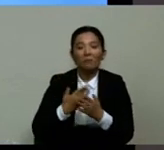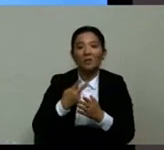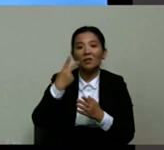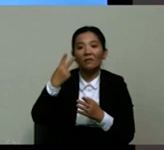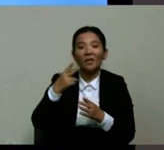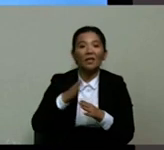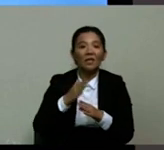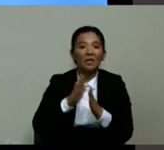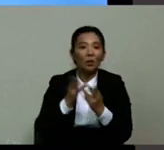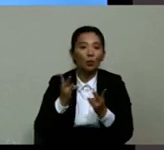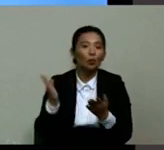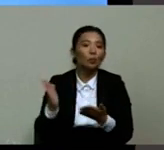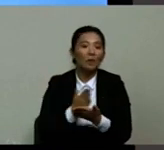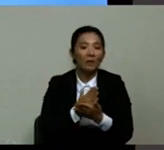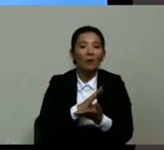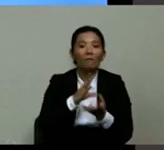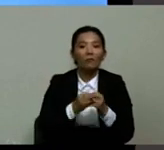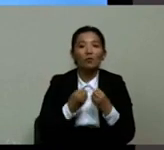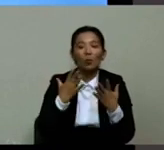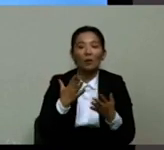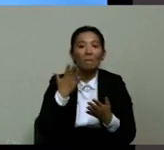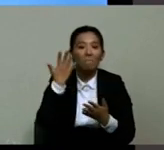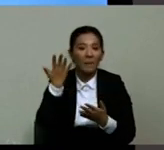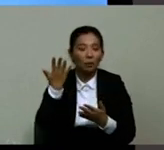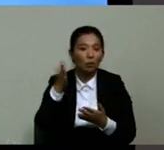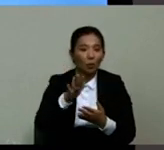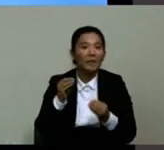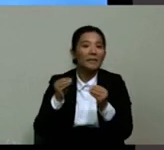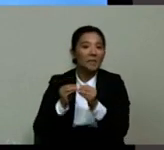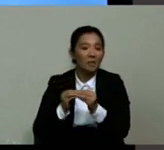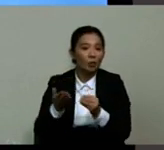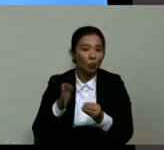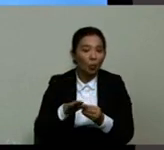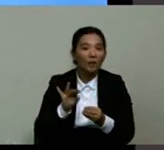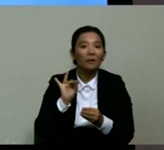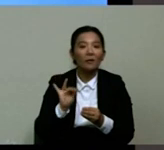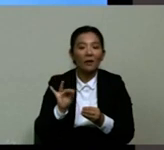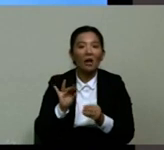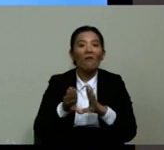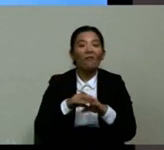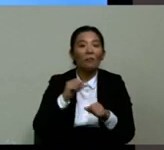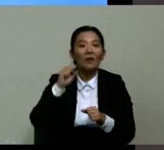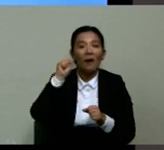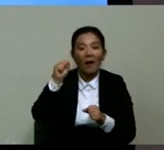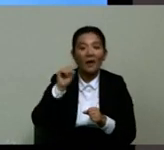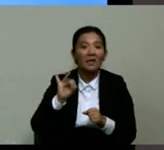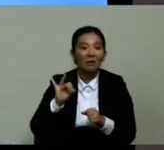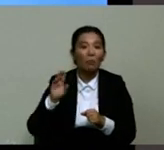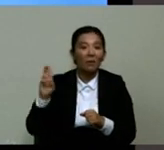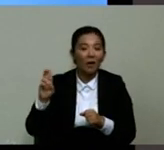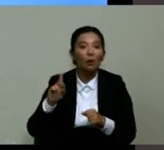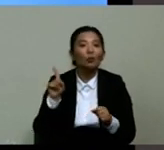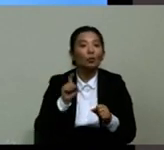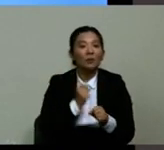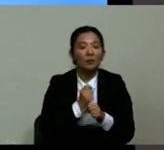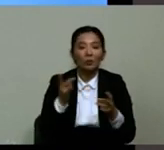мы уже выбираем. То есть сколько у нас? 5 штук, 10 штук. И выбор А и Б, то есть мы их